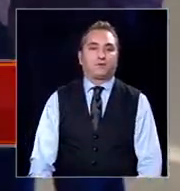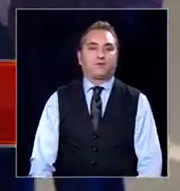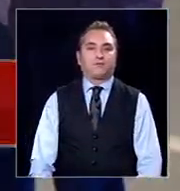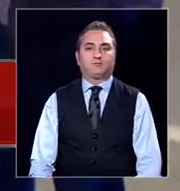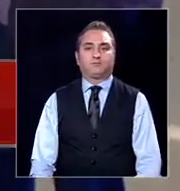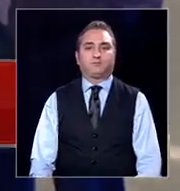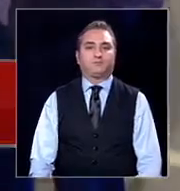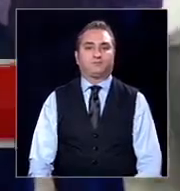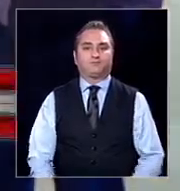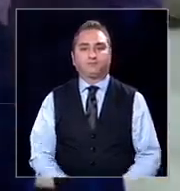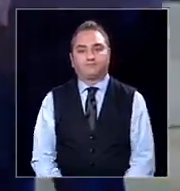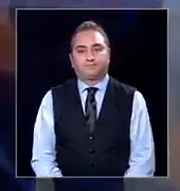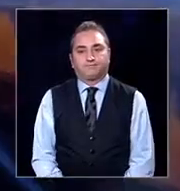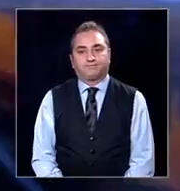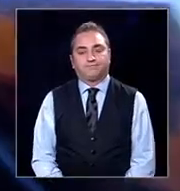göreceğim.